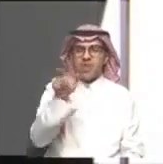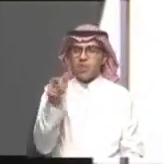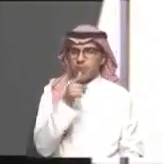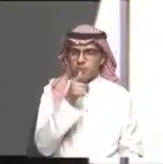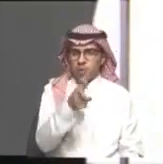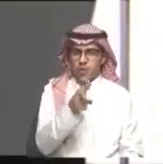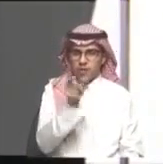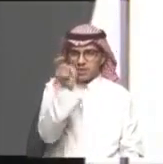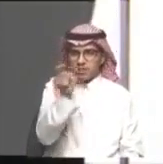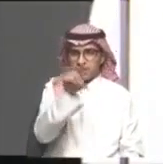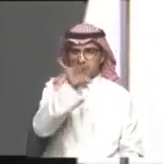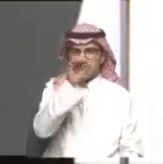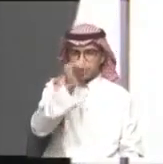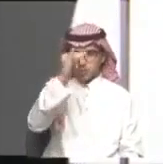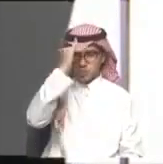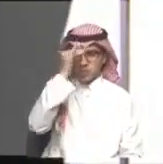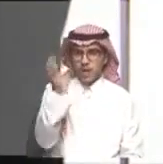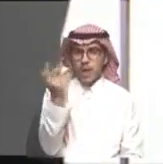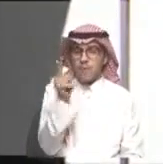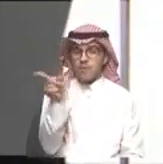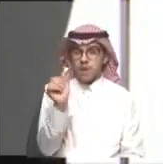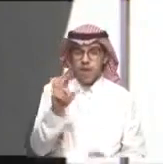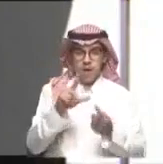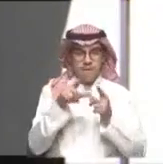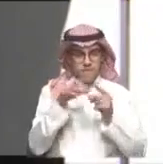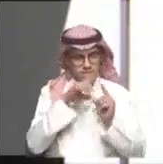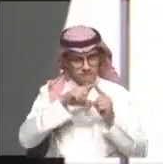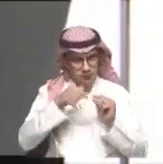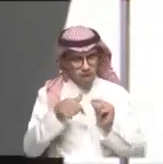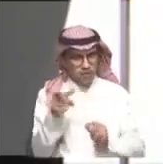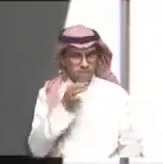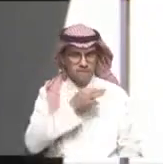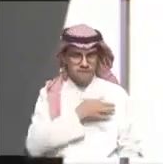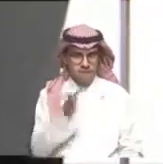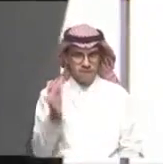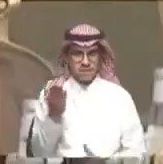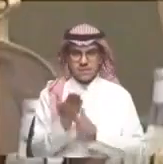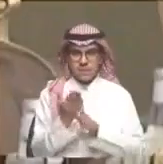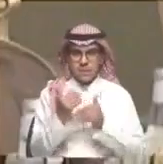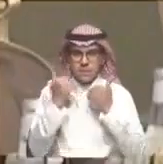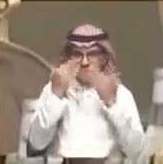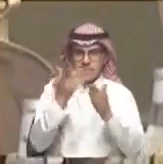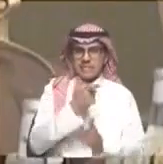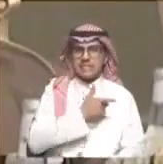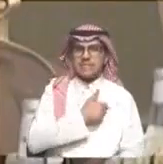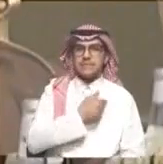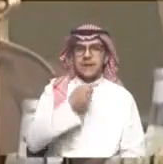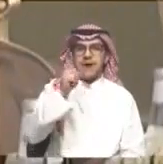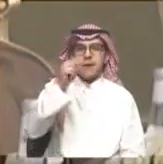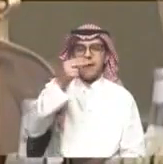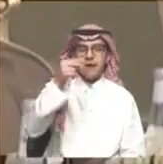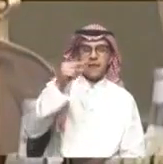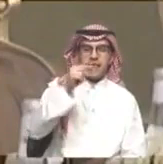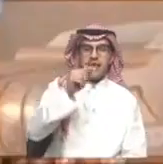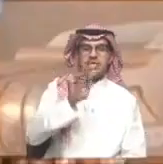أوضح فيها أن تمرين درع الخليج المشترك واحد يأتي امتدادا لتمارين مشتركة سابقة كرعد الشمال بهدف